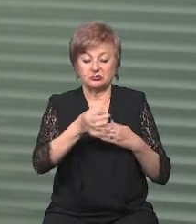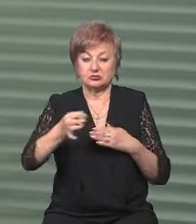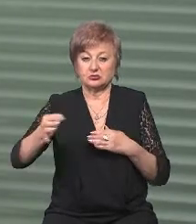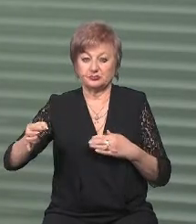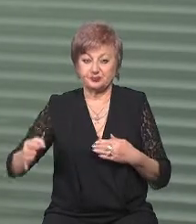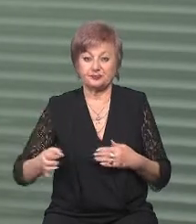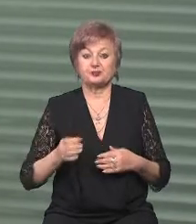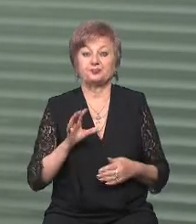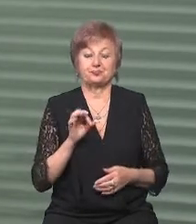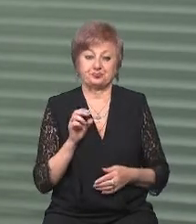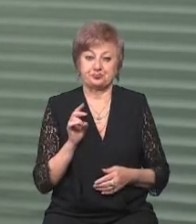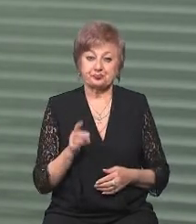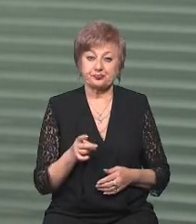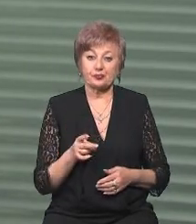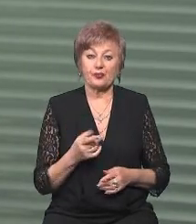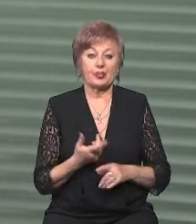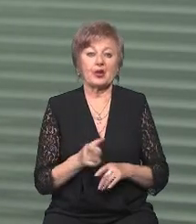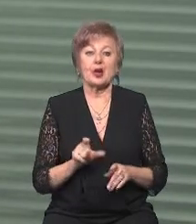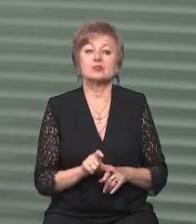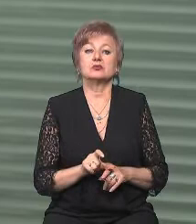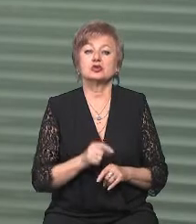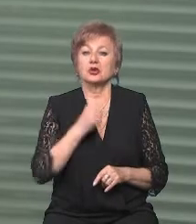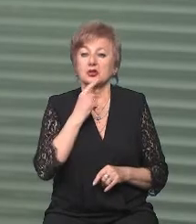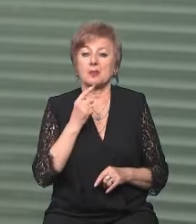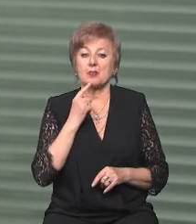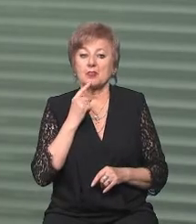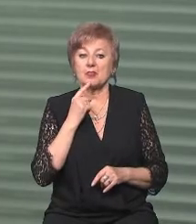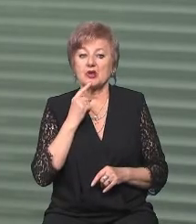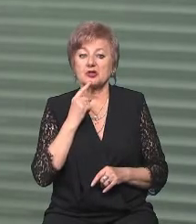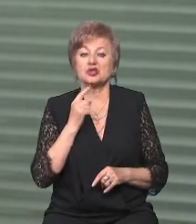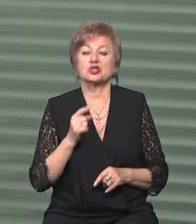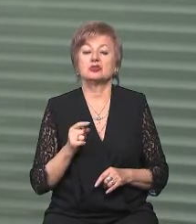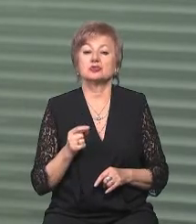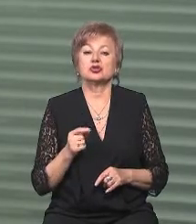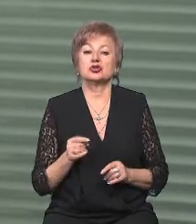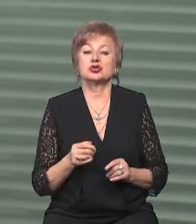він дуже великий між населеними пунктами